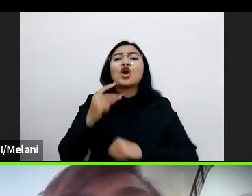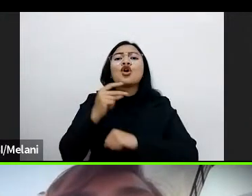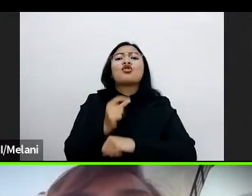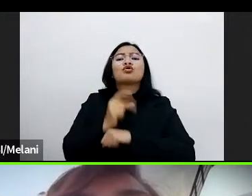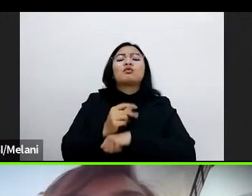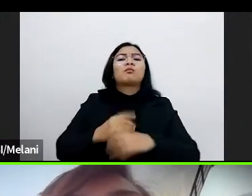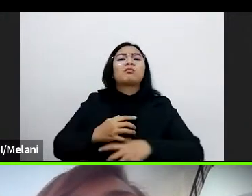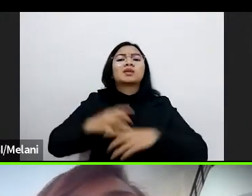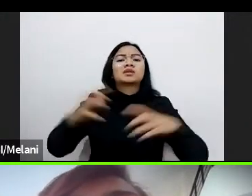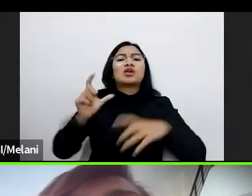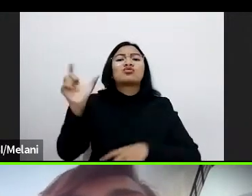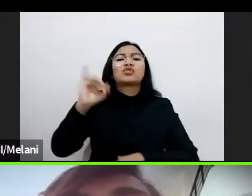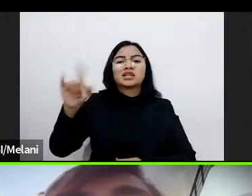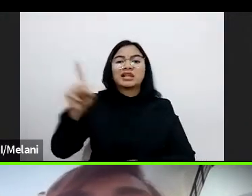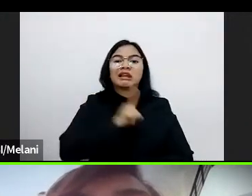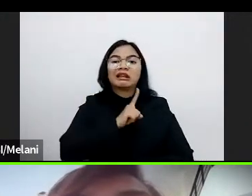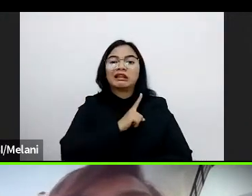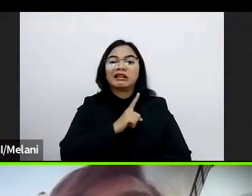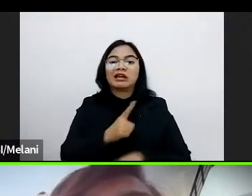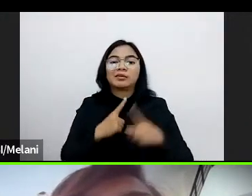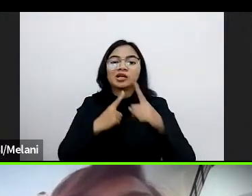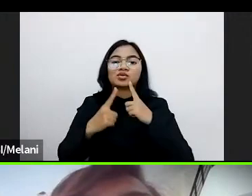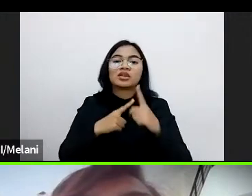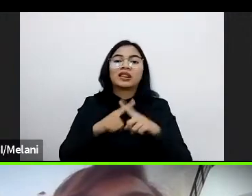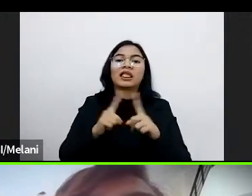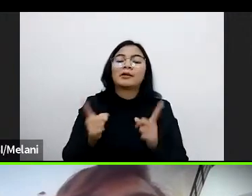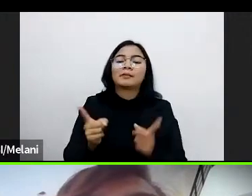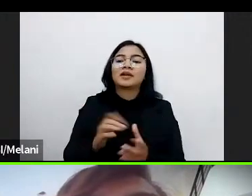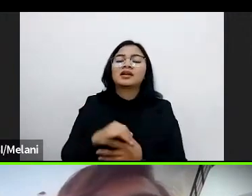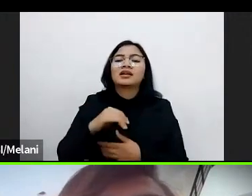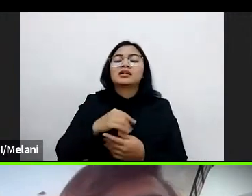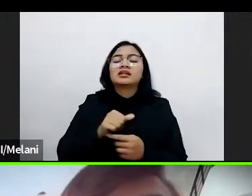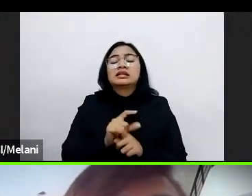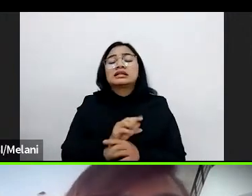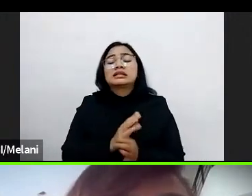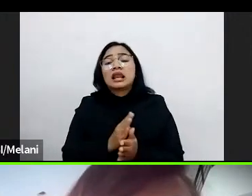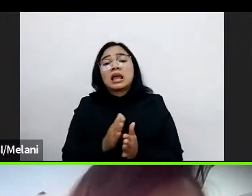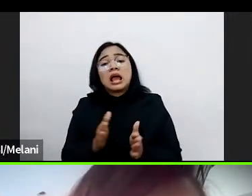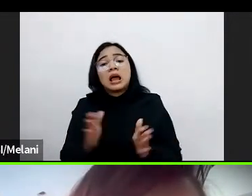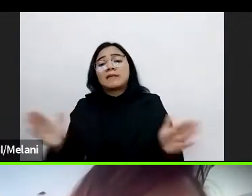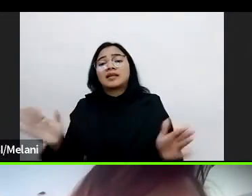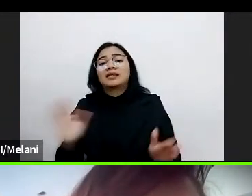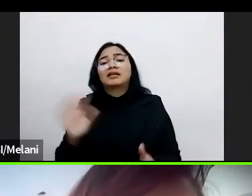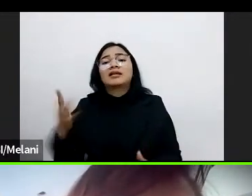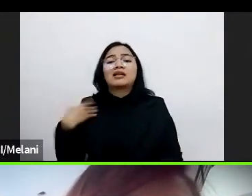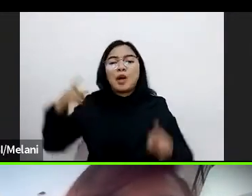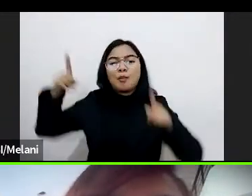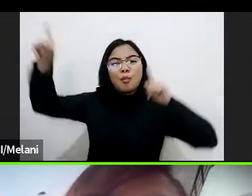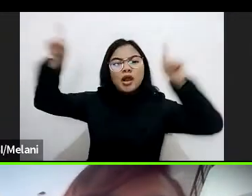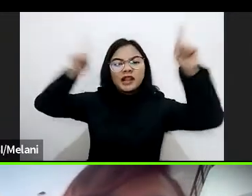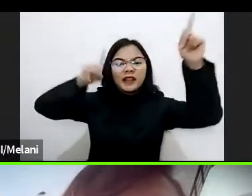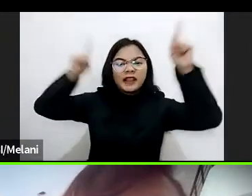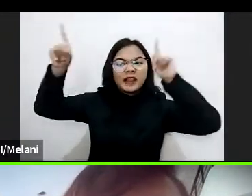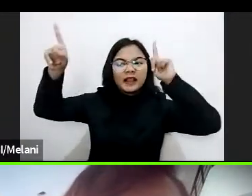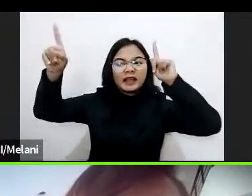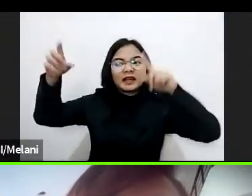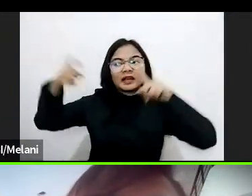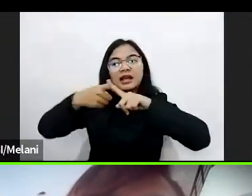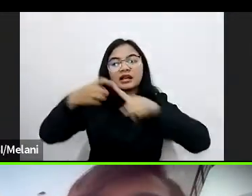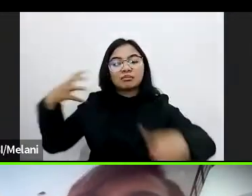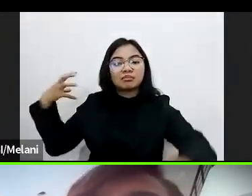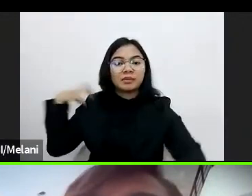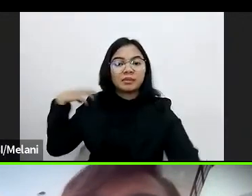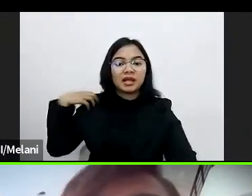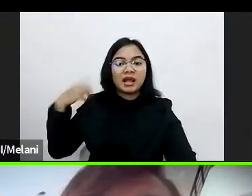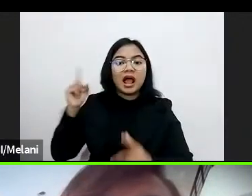gitu berdiskusi seperti itu. Tapi ya selama memang tidak ada political will gitu dari pimpinan, itu akan sulit